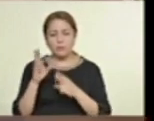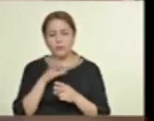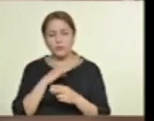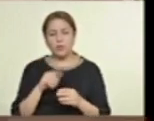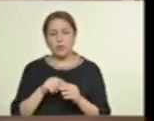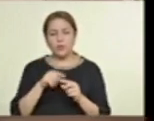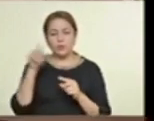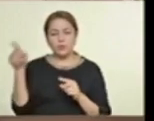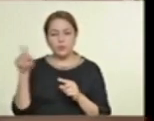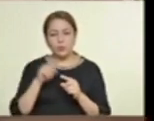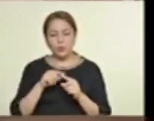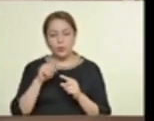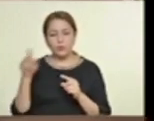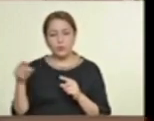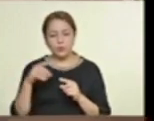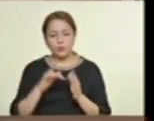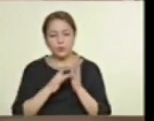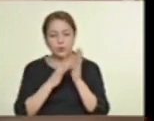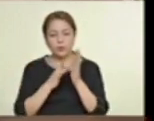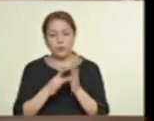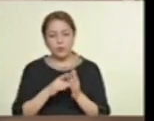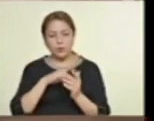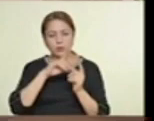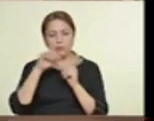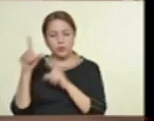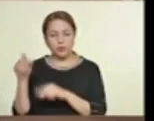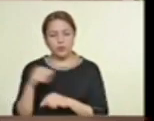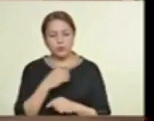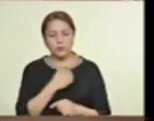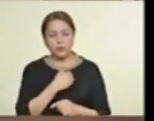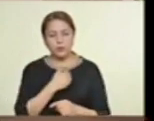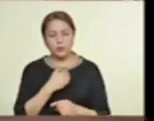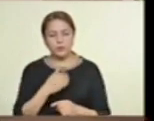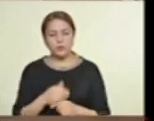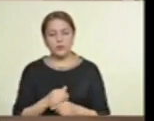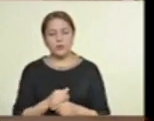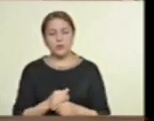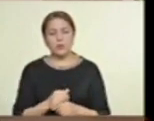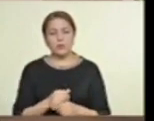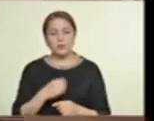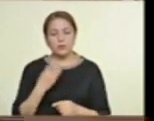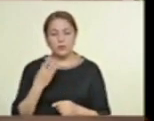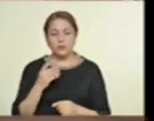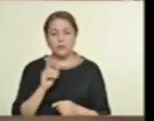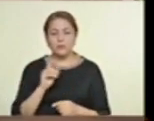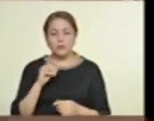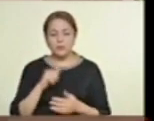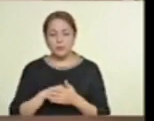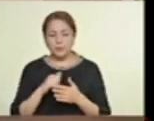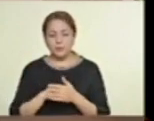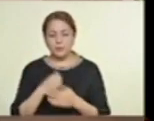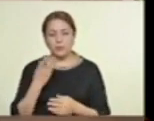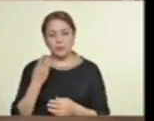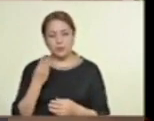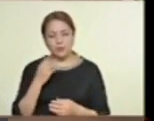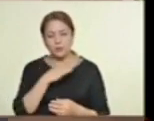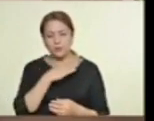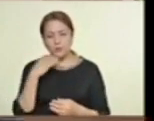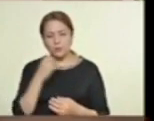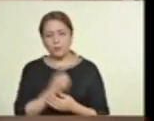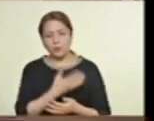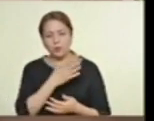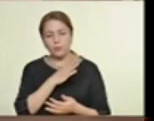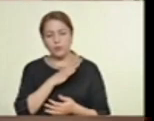sayohatlarni amalga oshirishga jazm qilishgan. Nima uchun? Aynan yanada boy bo'lish uchun ular yangi